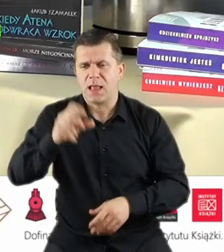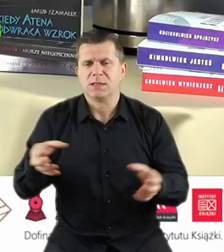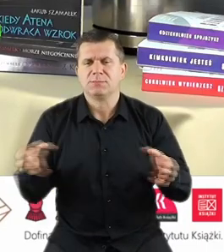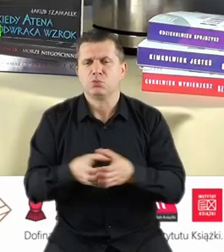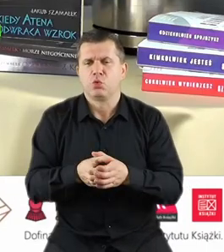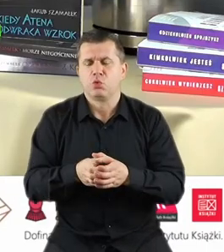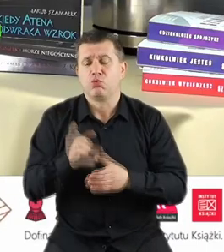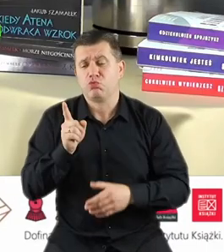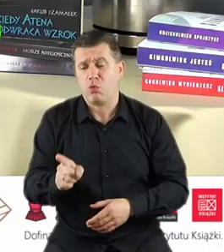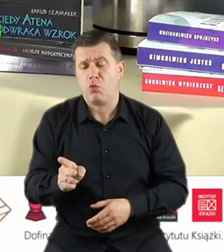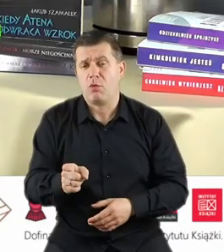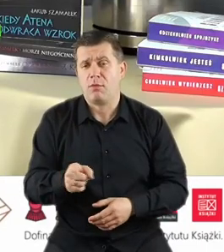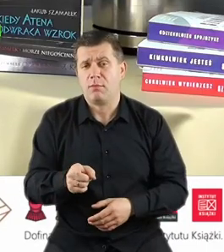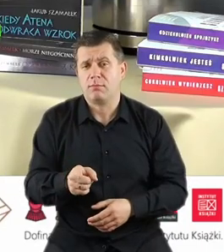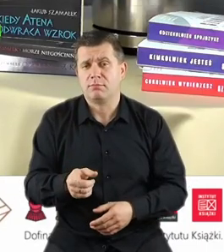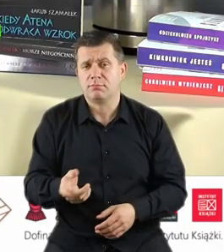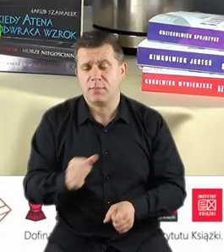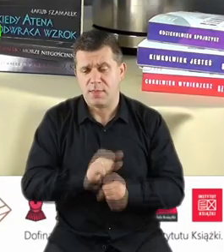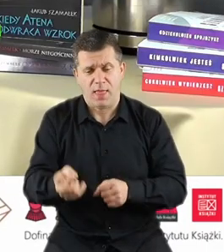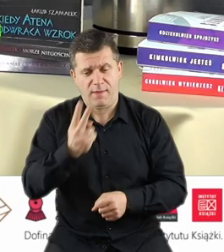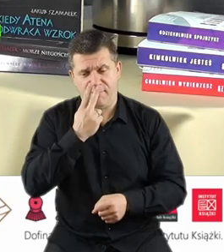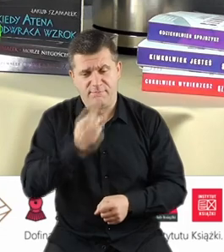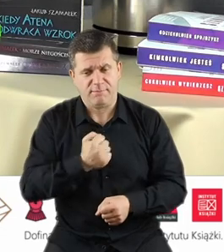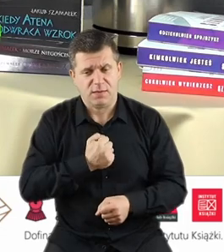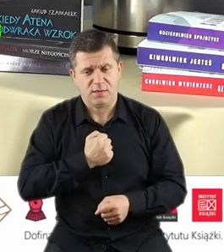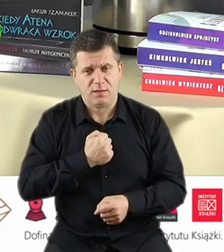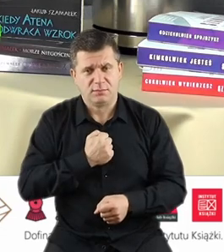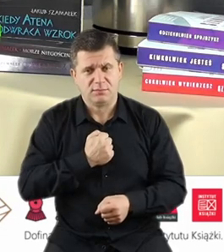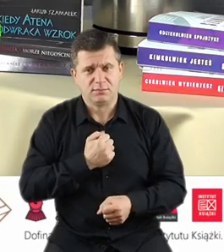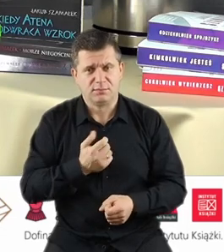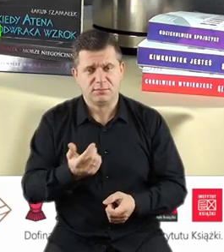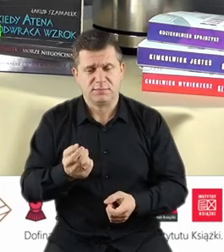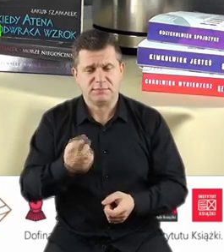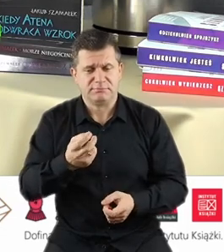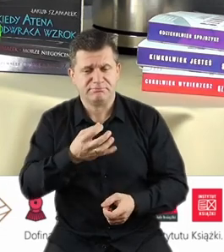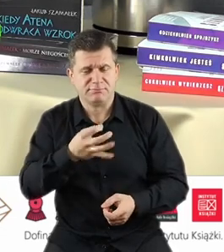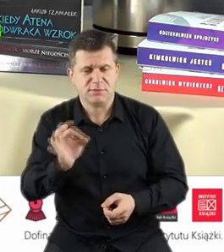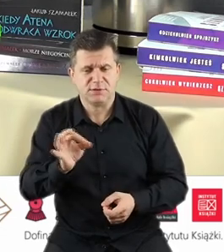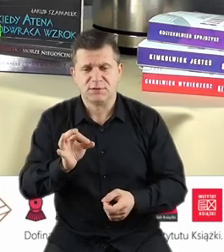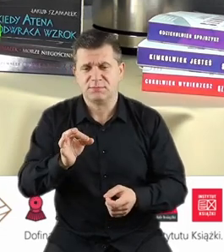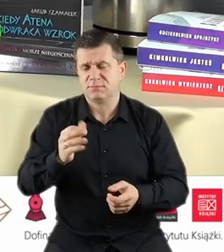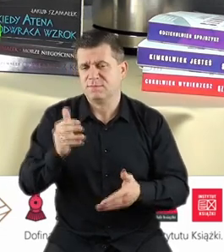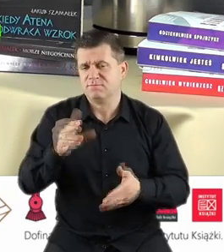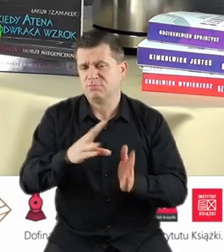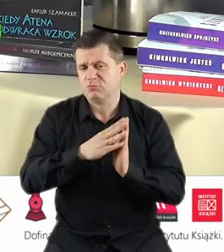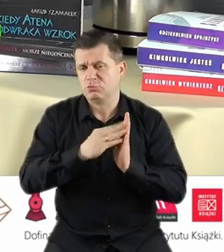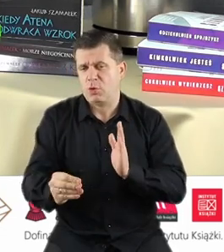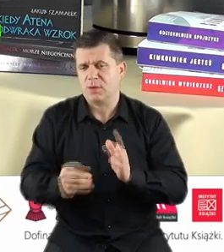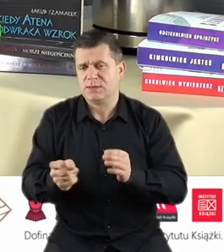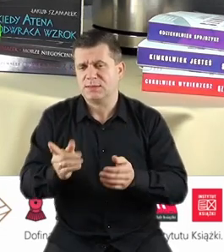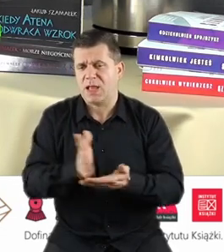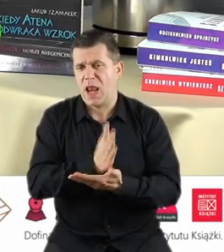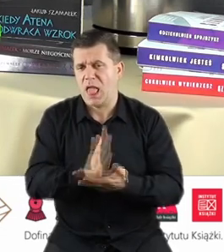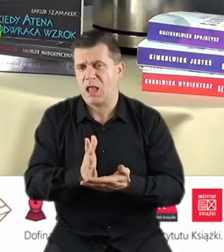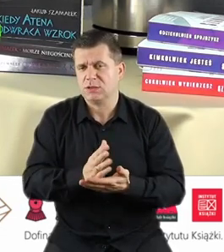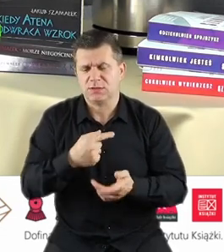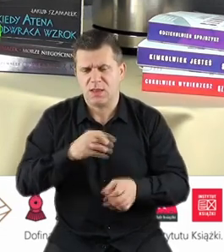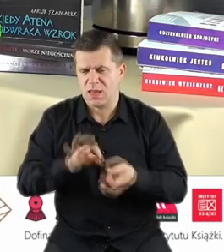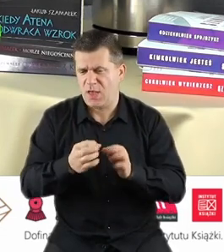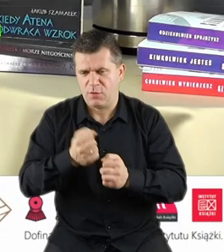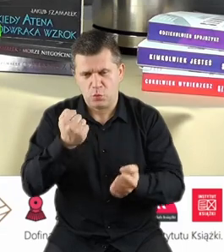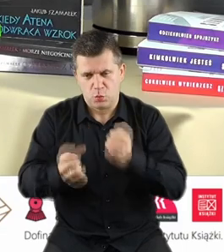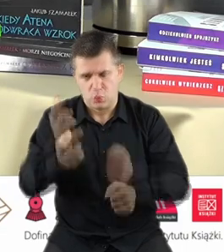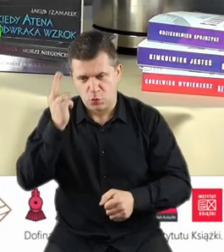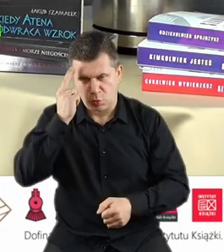to zaczynają być widoczne ciekawe wzorce zależności, które są jakby nawet trudne do zrozumienia na takim